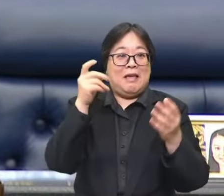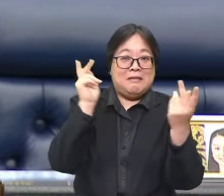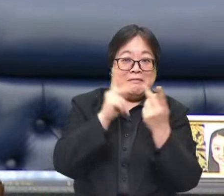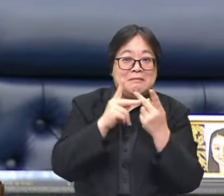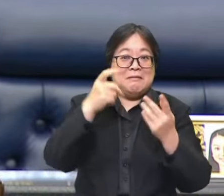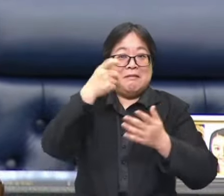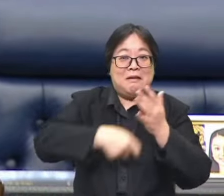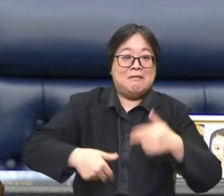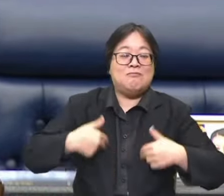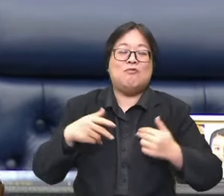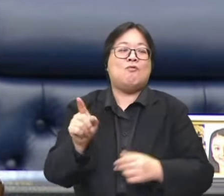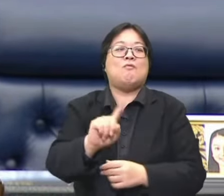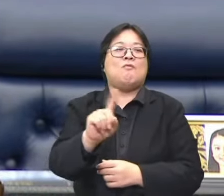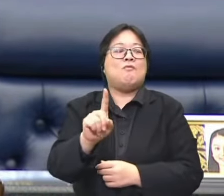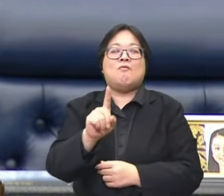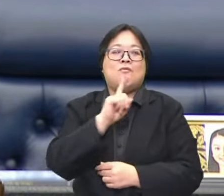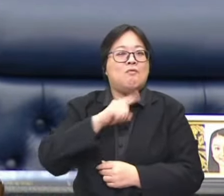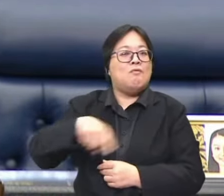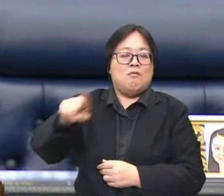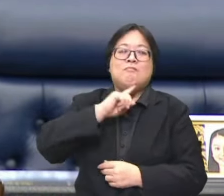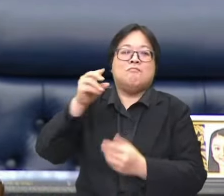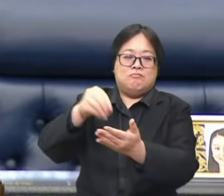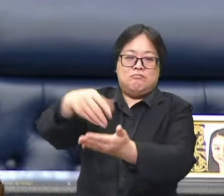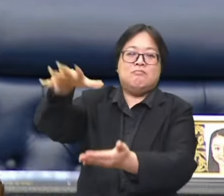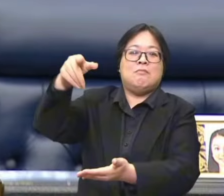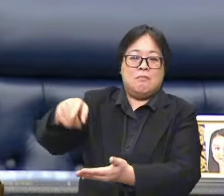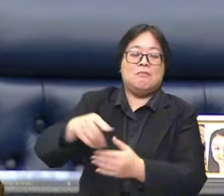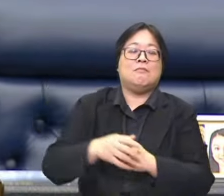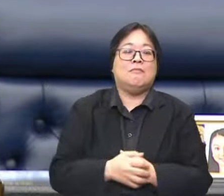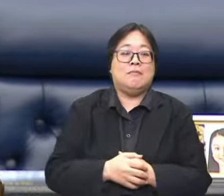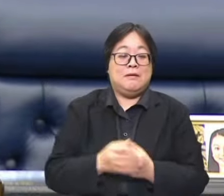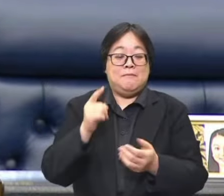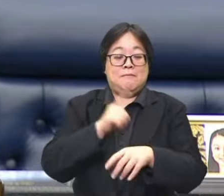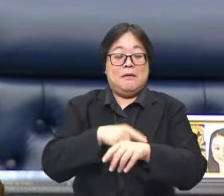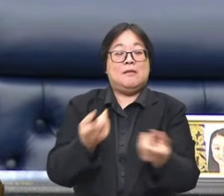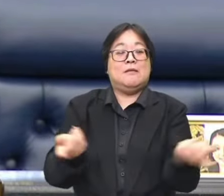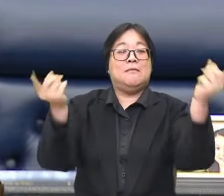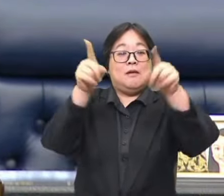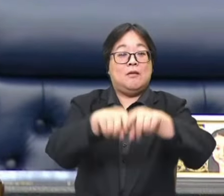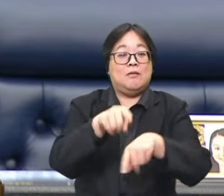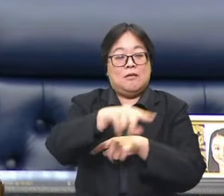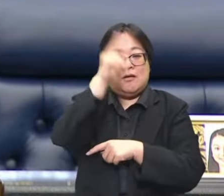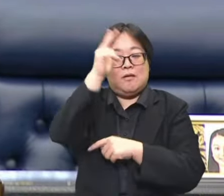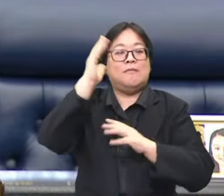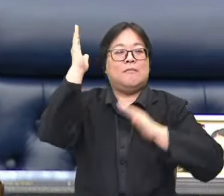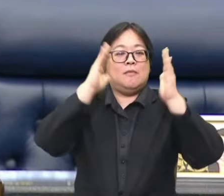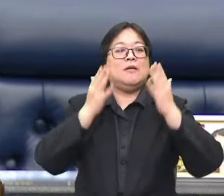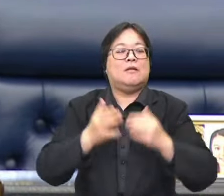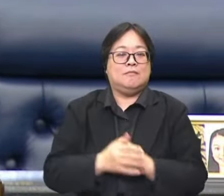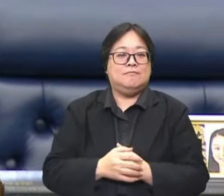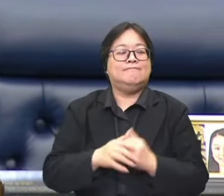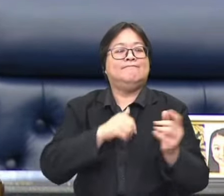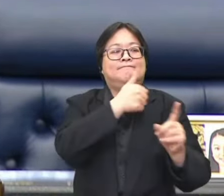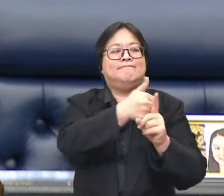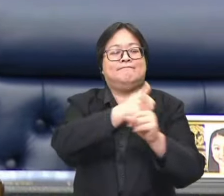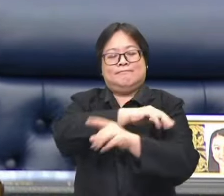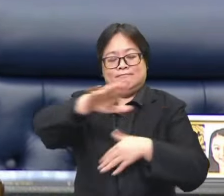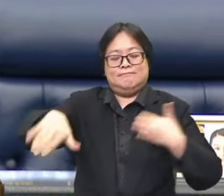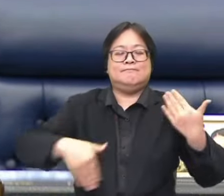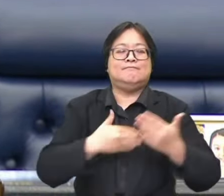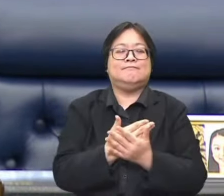Jadi pastinya nyawa itu tidak ternilai harganya. Pada ketiga kejadian tersebut, kerajaan Malaysia telah pun mengerahkan